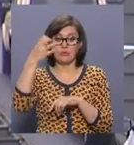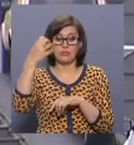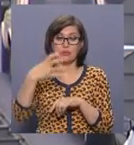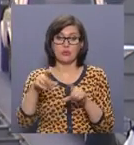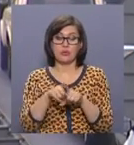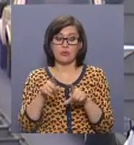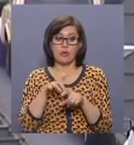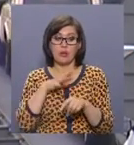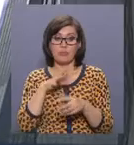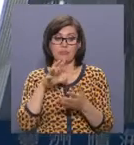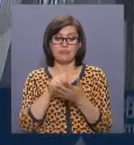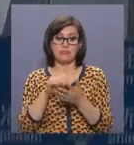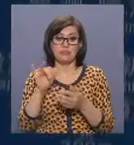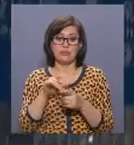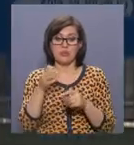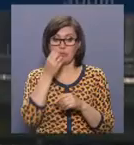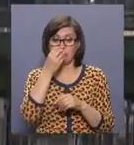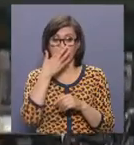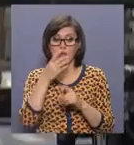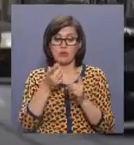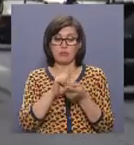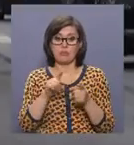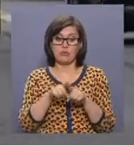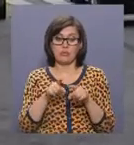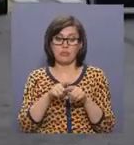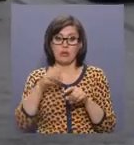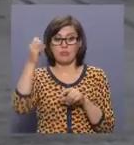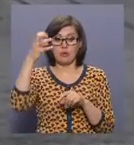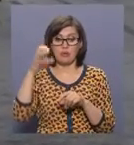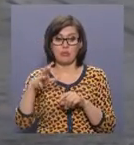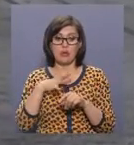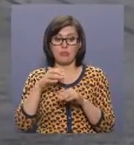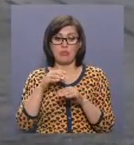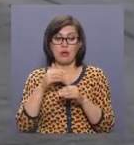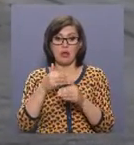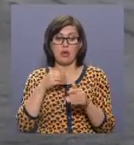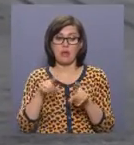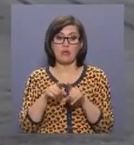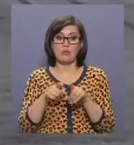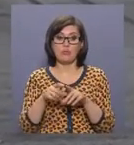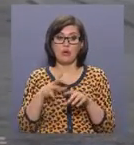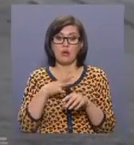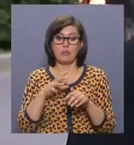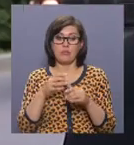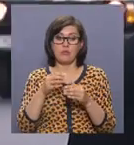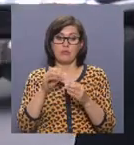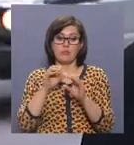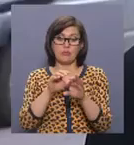жүргіншілер жолаға алатын көрінеді. Ал Жапонияда керісінше бағдаршамдар кептелістің алдын алуда үлкен рөл атқарады екен.